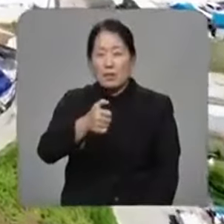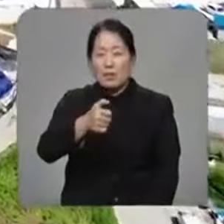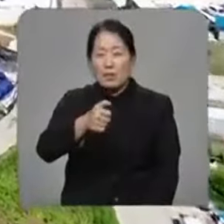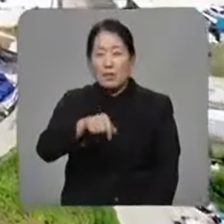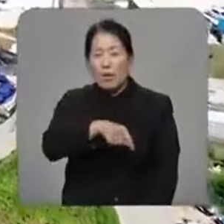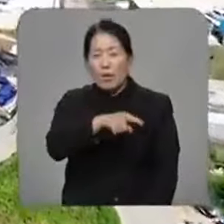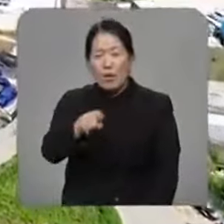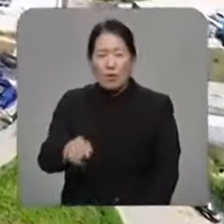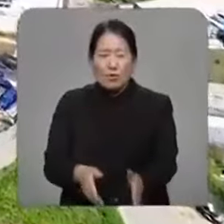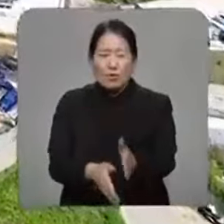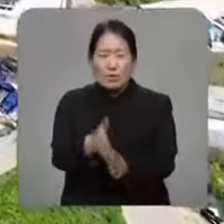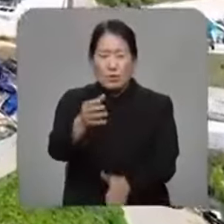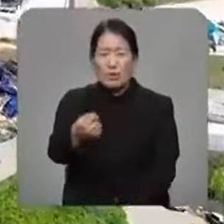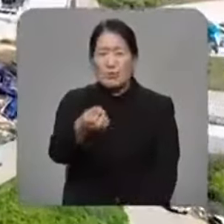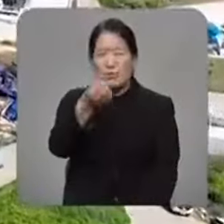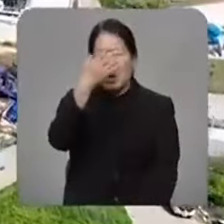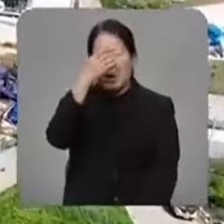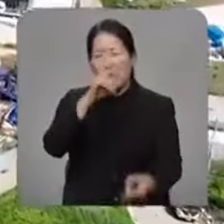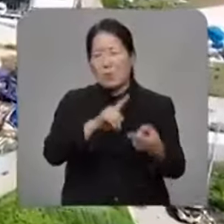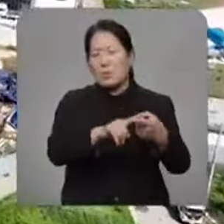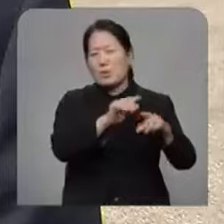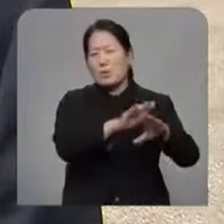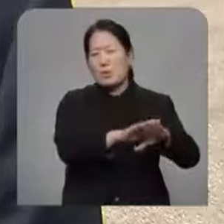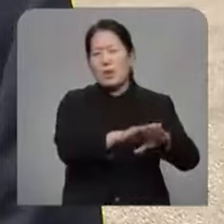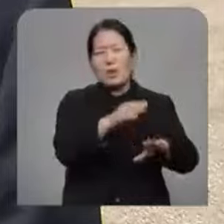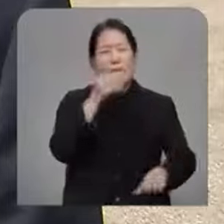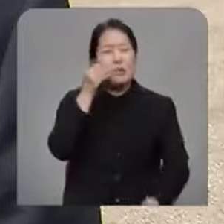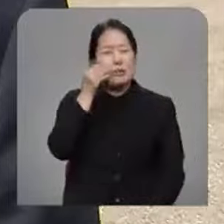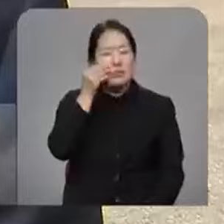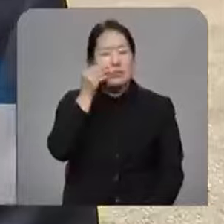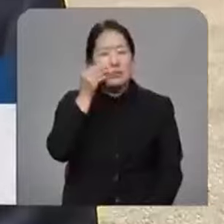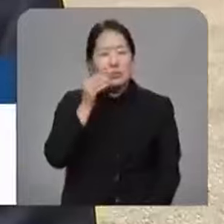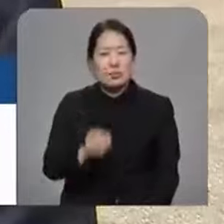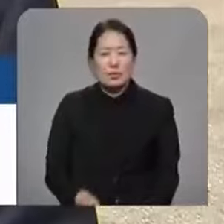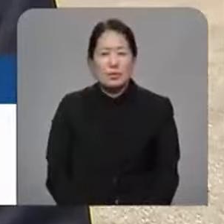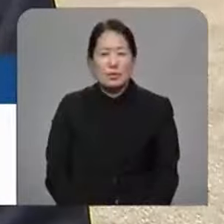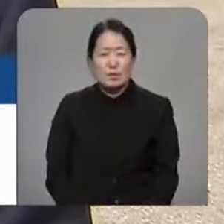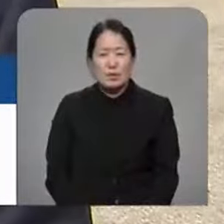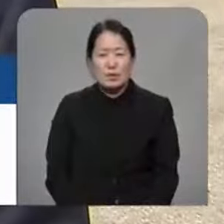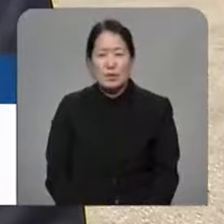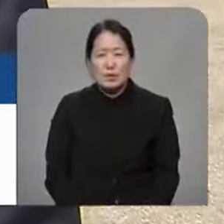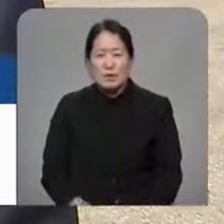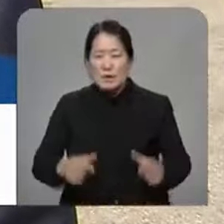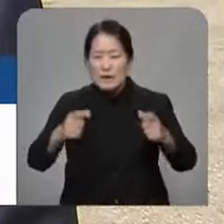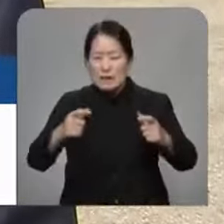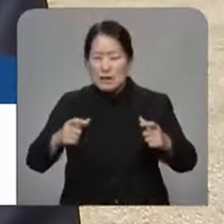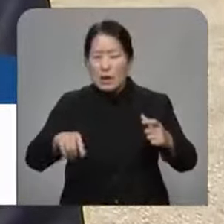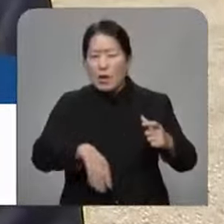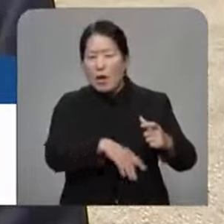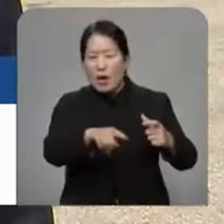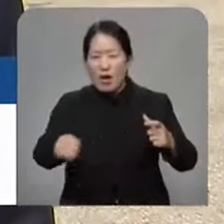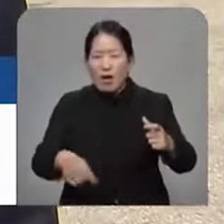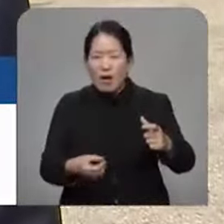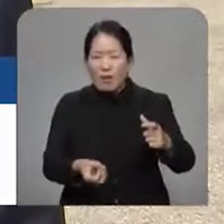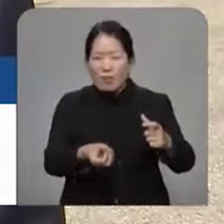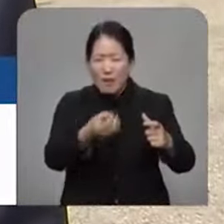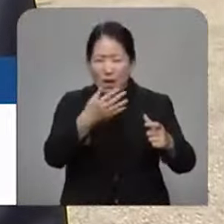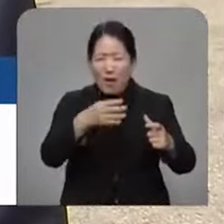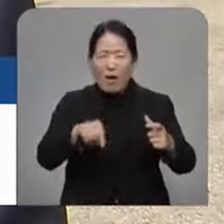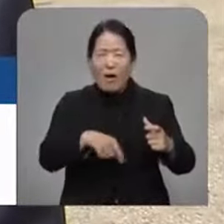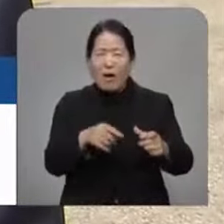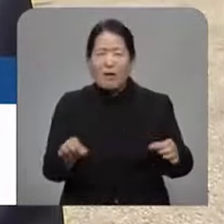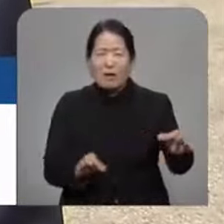도심의 흉물로 남겨졌습니다 저기 이미지에도 악용을 끼치고 있습니다 그리고 지역